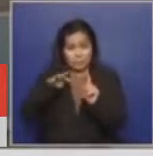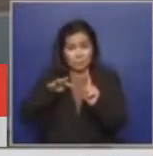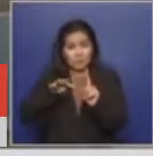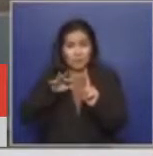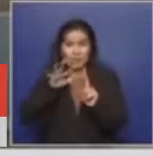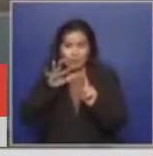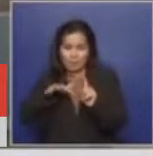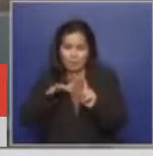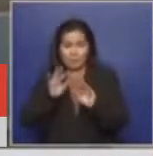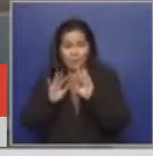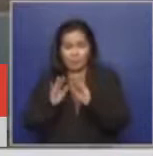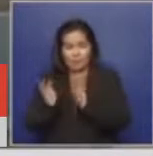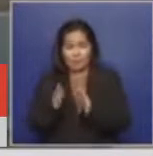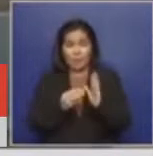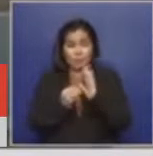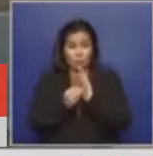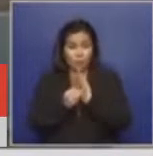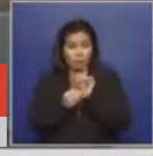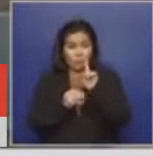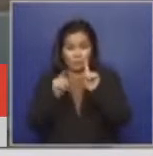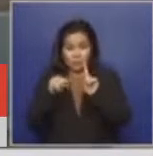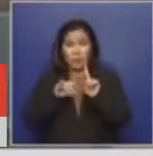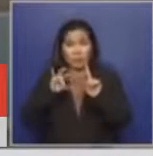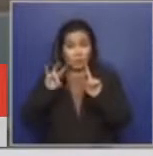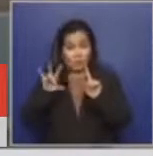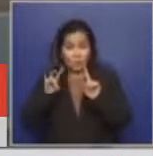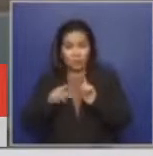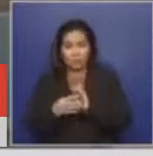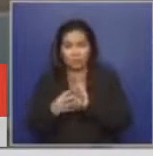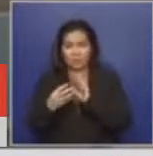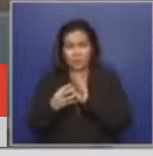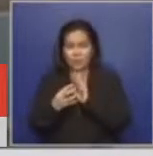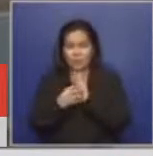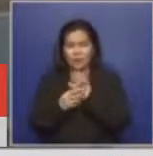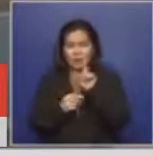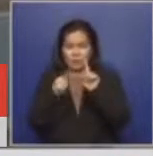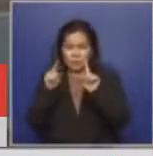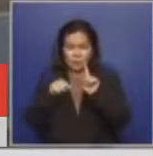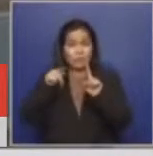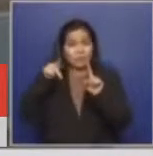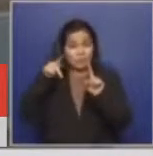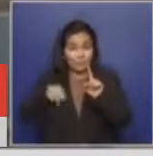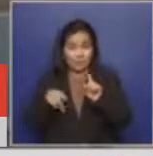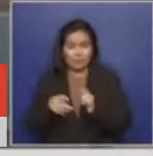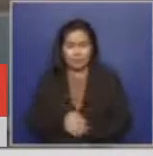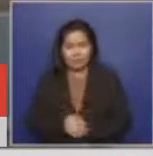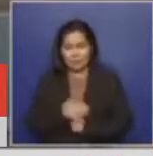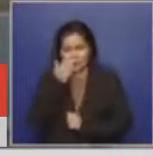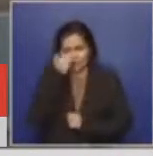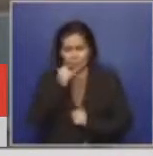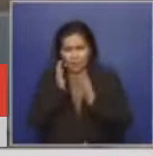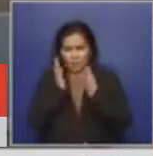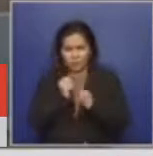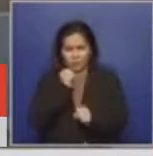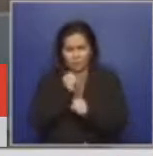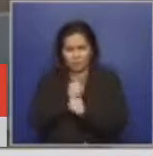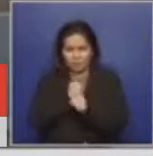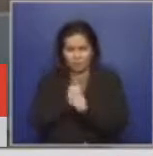พ1ต่อ700ภาคกลางก็1ต่อ 1,000 ทำไมทรัพยากรต่างๆจะ